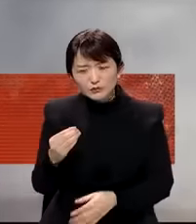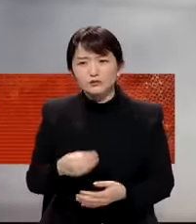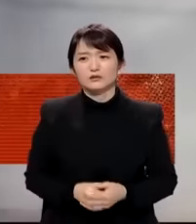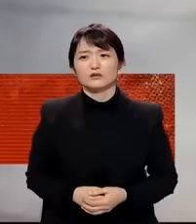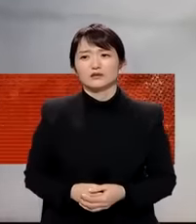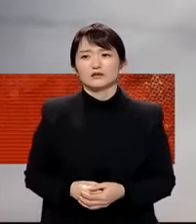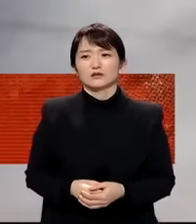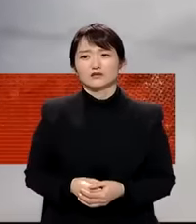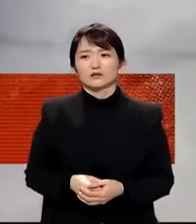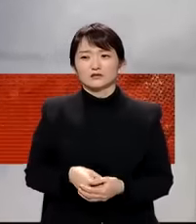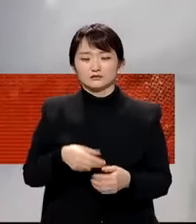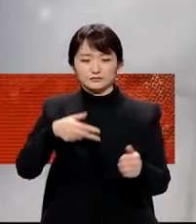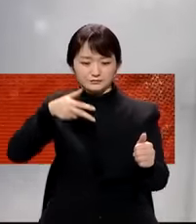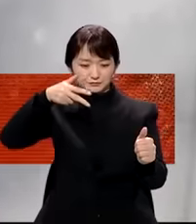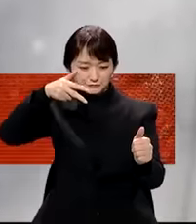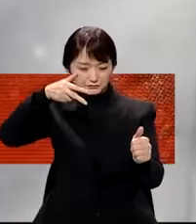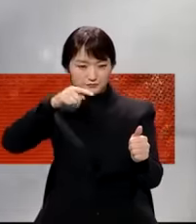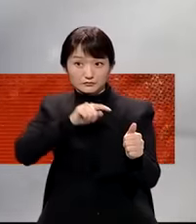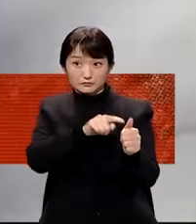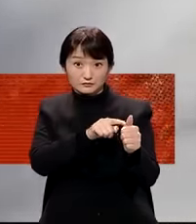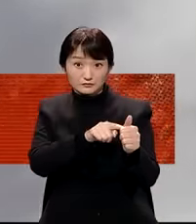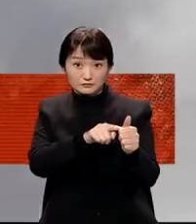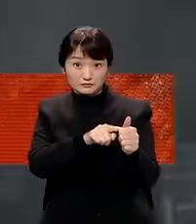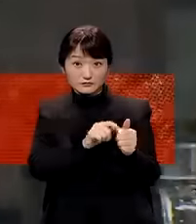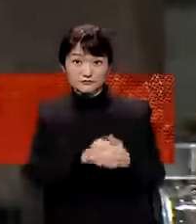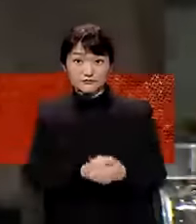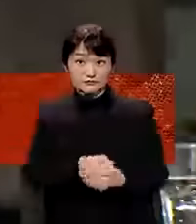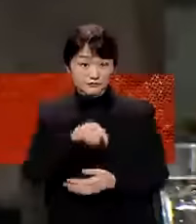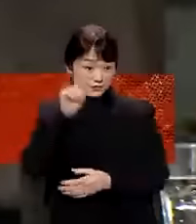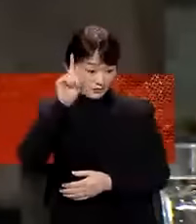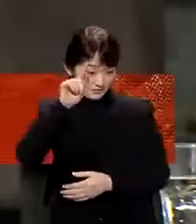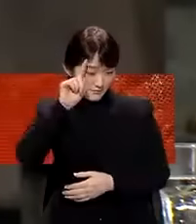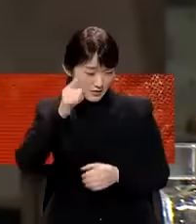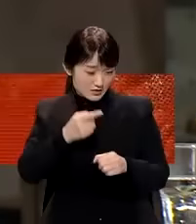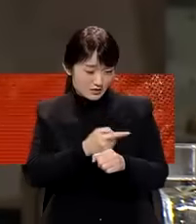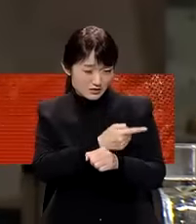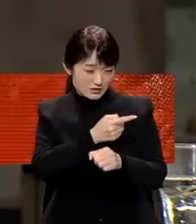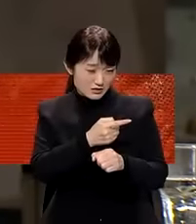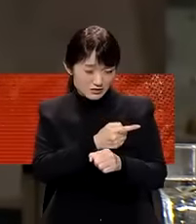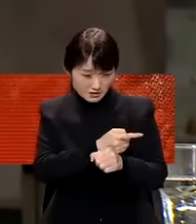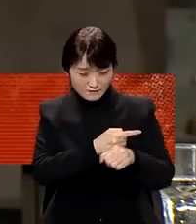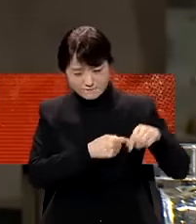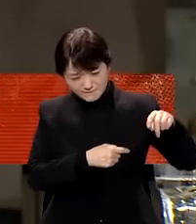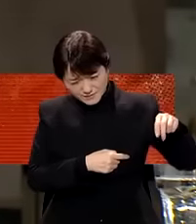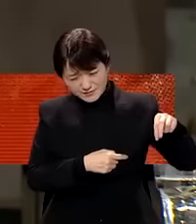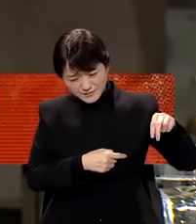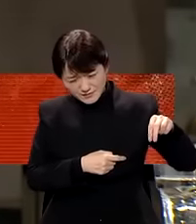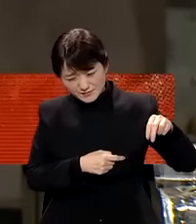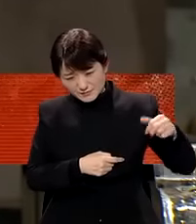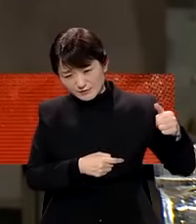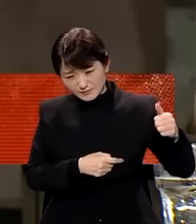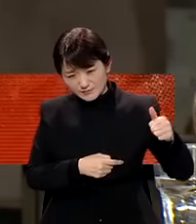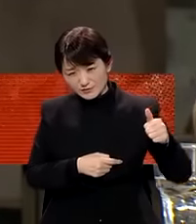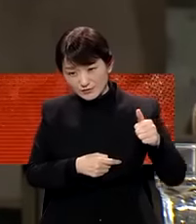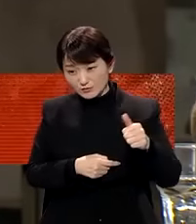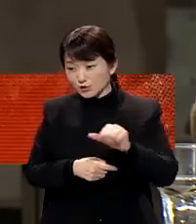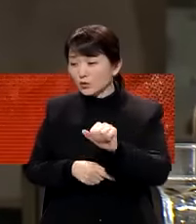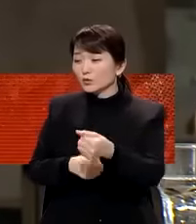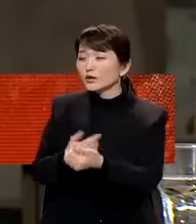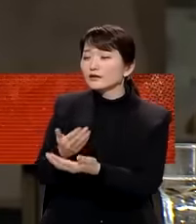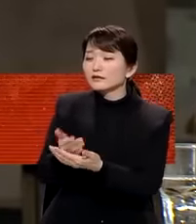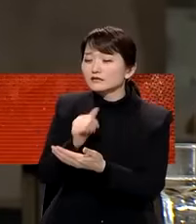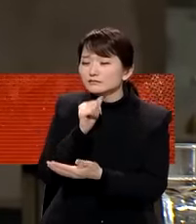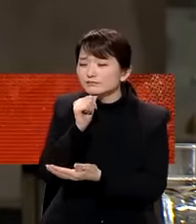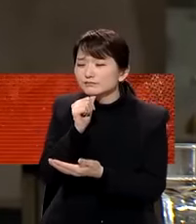촬영자는이 남성을 보니까 매일 한 시간이 넘게 걸리는 거리를 걸으면서 500원을 갖다가 구걸 한다라고